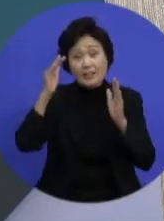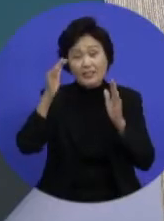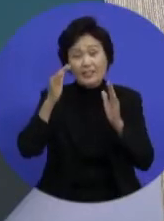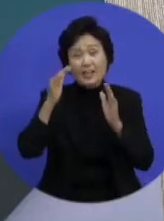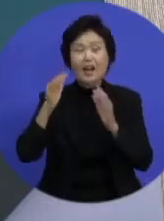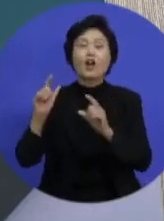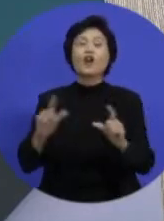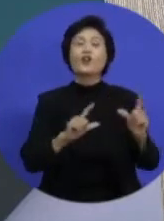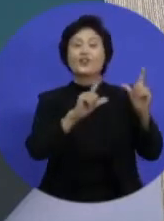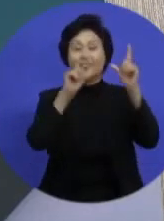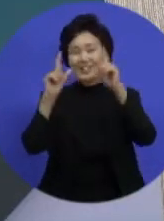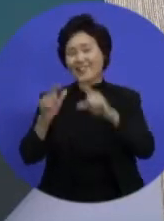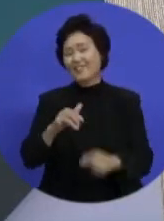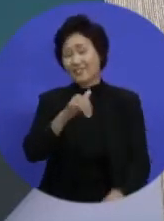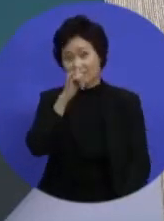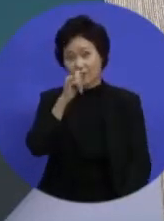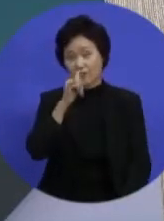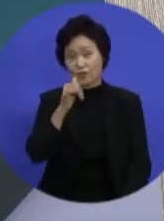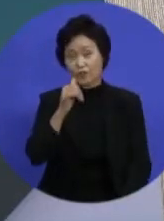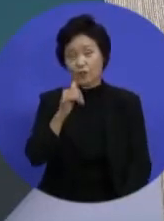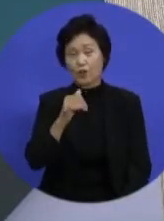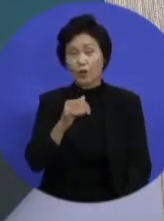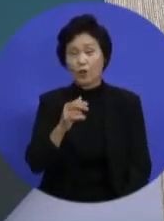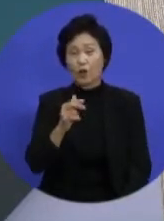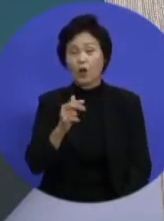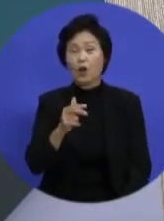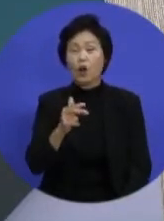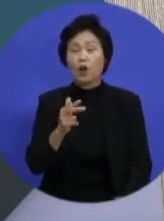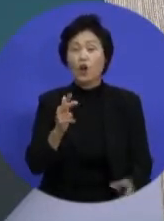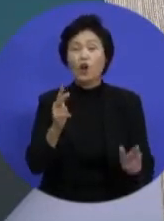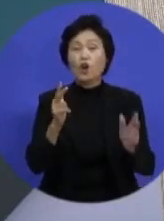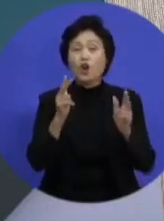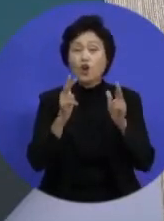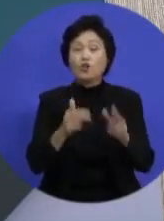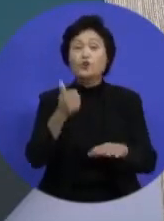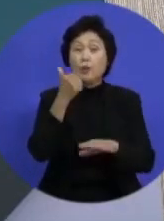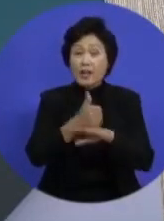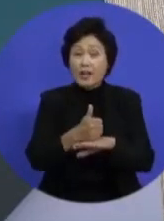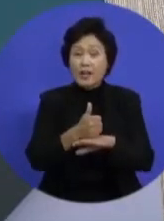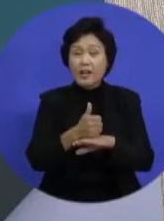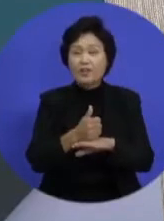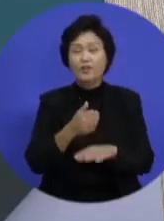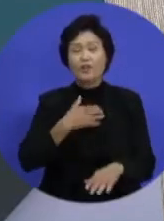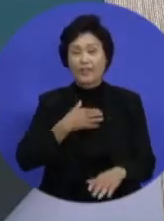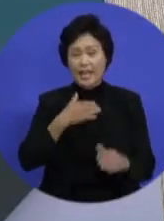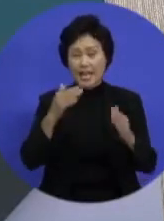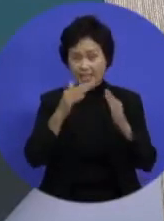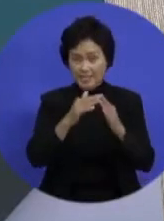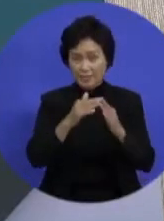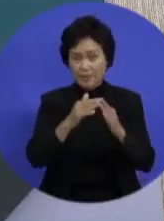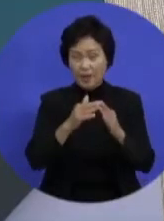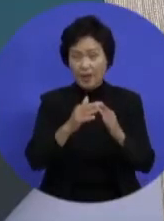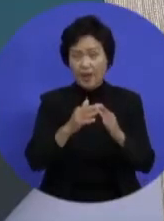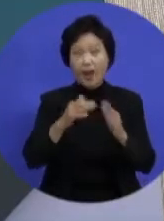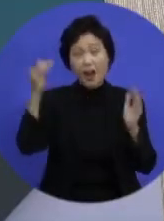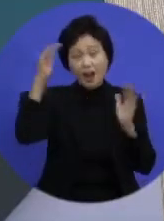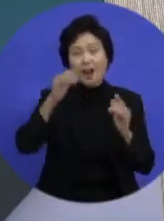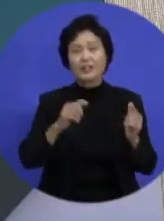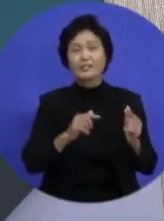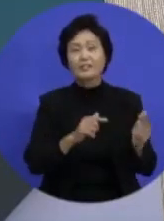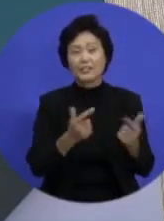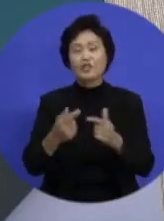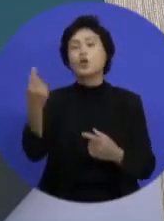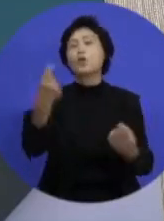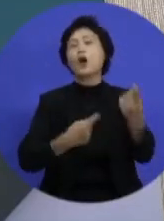좀 집을 많이 오픈했어요. 그래서 아이들이 많이 집에 안 가고 또 여기 남아있고 그럼 열 몇 명 정도 집에서 자고 또 다시